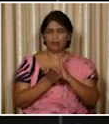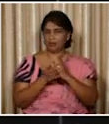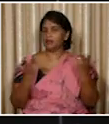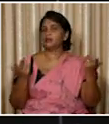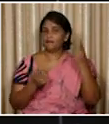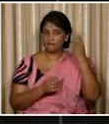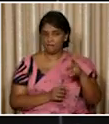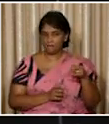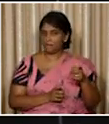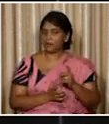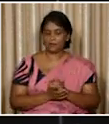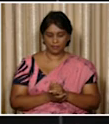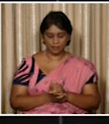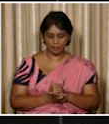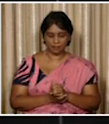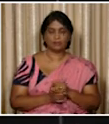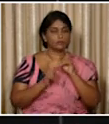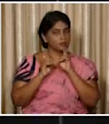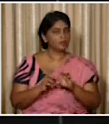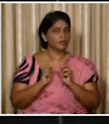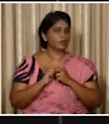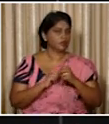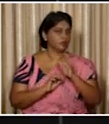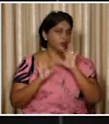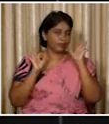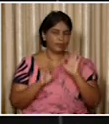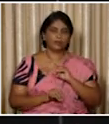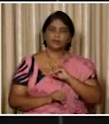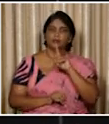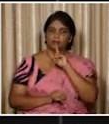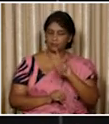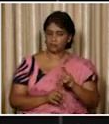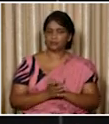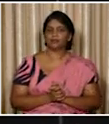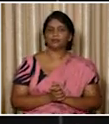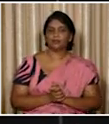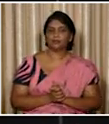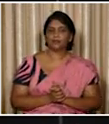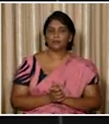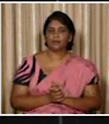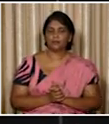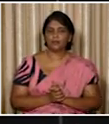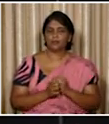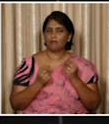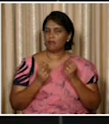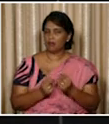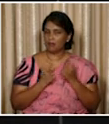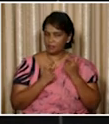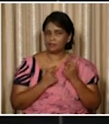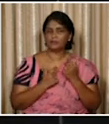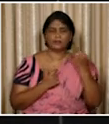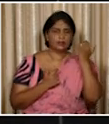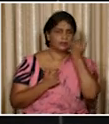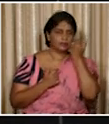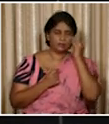உயிருக்காக போராடுகின்றவர்கள் எத்தனையோ பேர் பாம்பு கடியினாலும் கடும் நோயினாலும் வந்த பொழுது உடனே அவர்கள் அக்கறை பெற்று வைத்தியசாலைக்கு நோயாளர் காவு